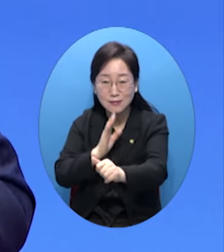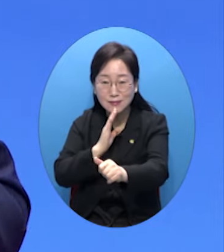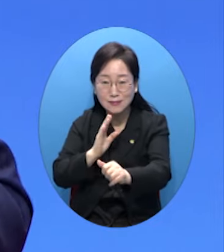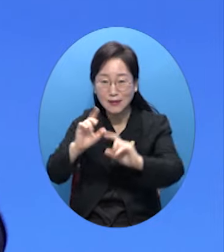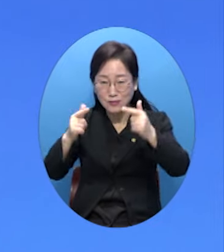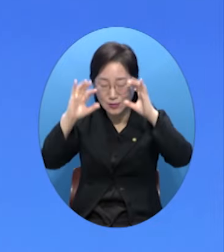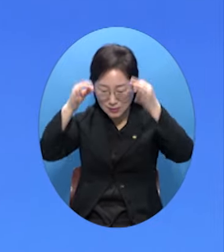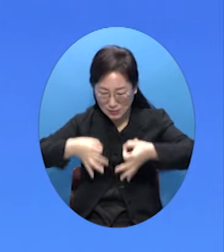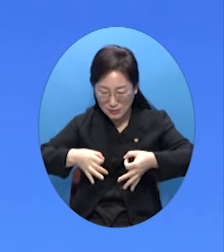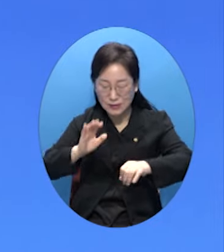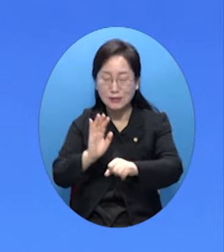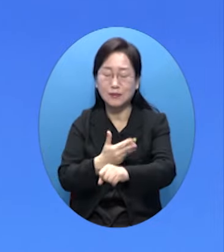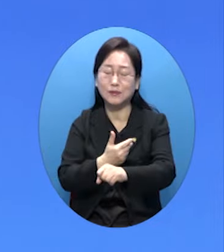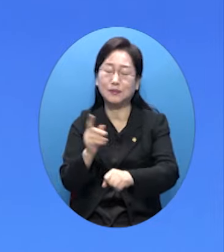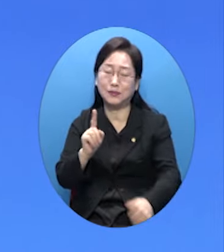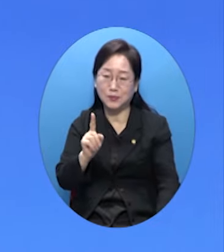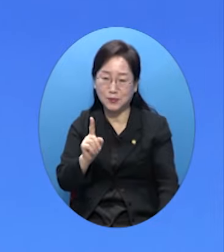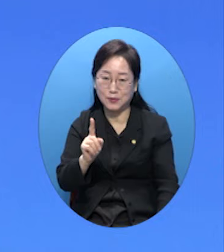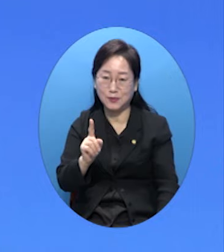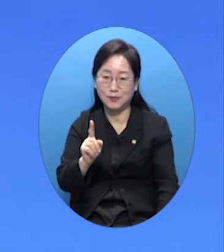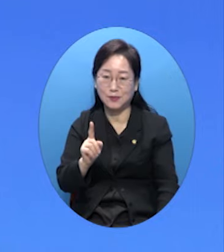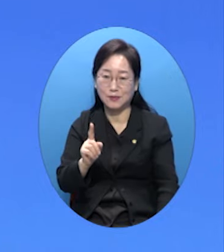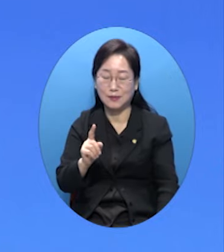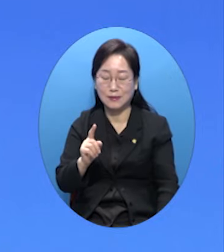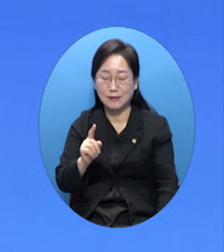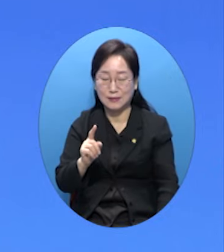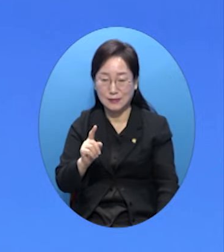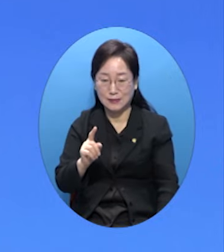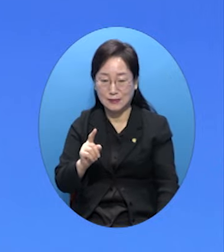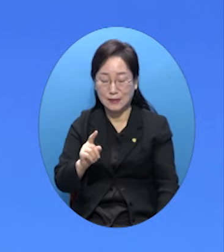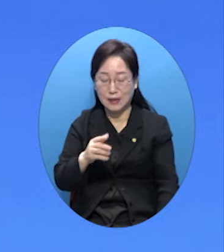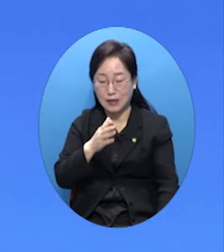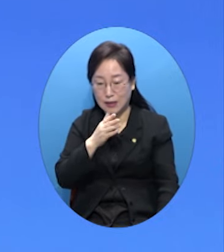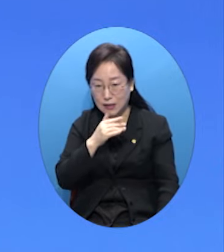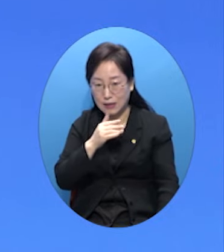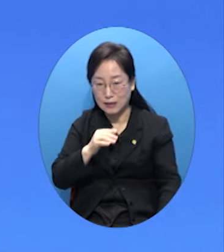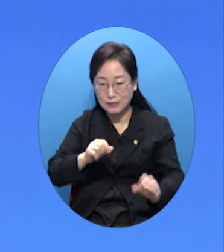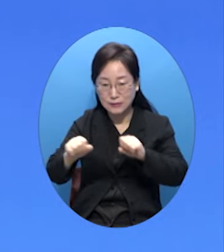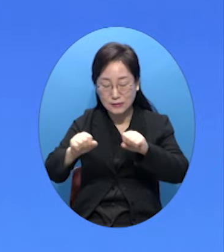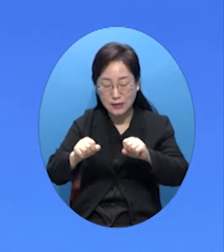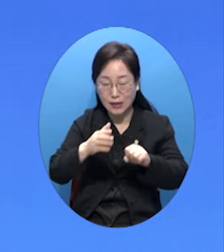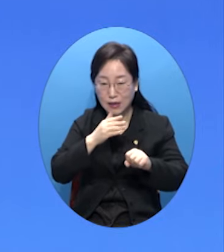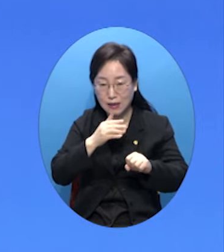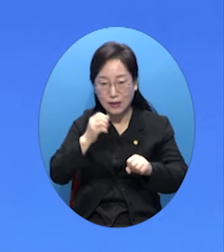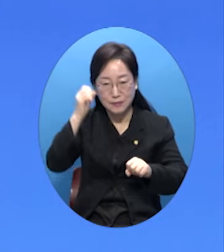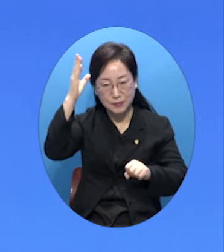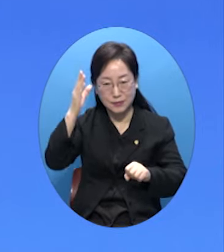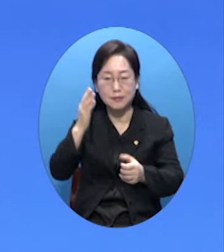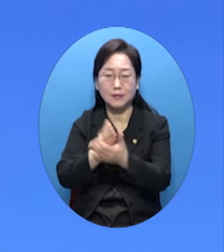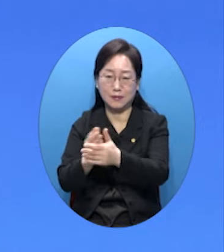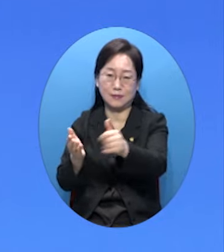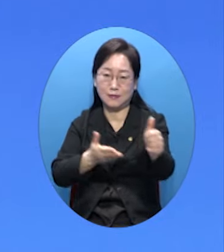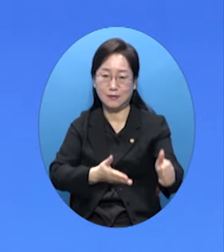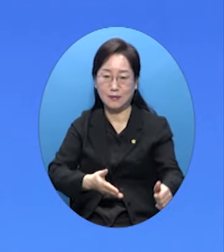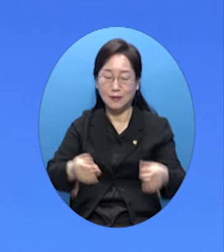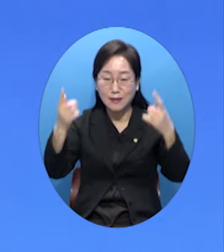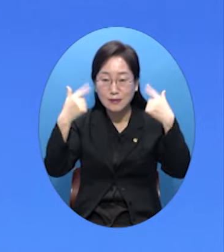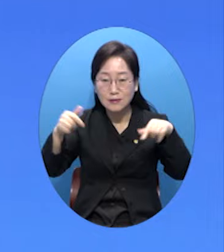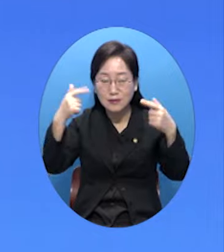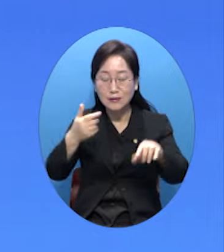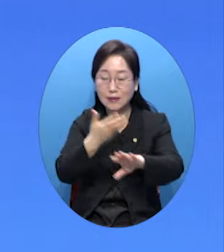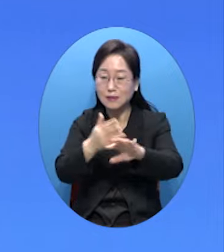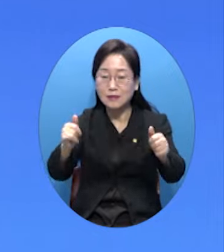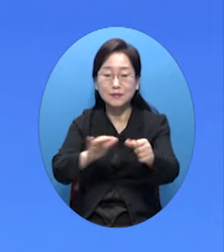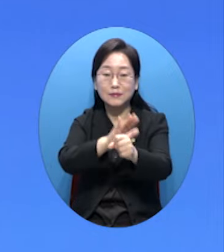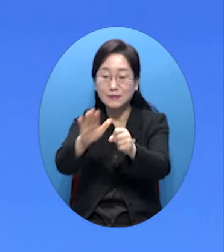스스로 자기가 잘못된 것을 자기에게 행하고 있다는 것을 잊지 말아야 됩니다. 그러므로 우리는 늘 남을